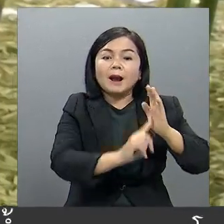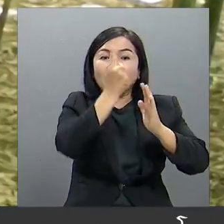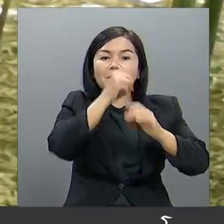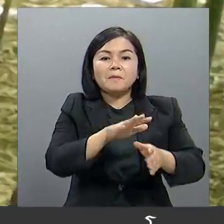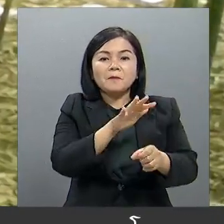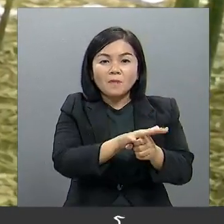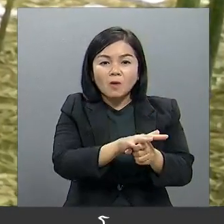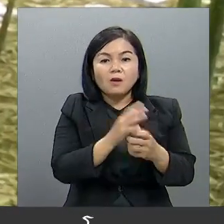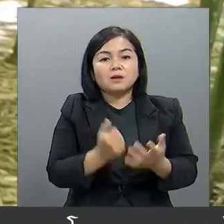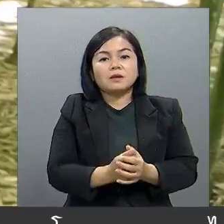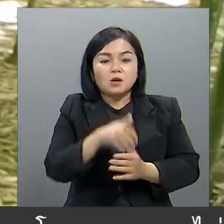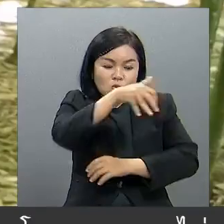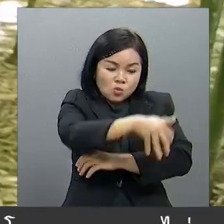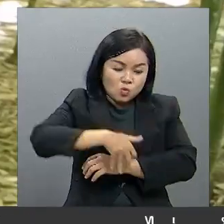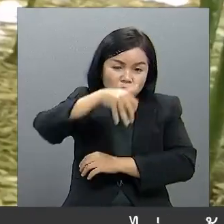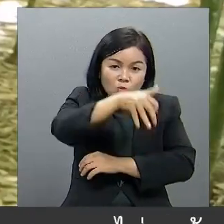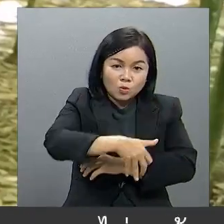toujours uneระมาณ 1avian inating